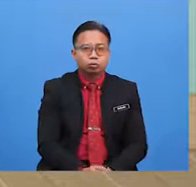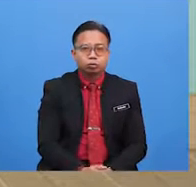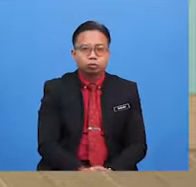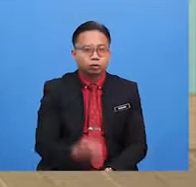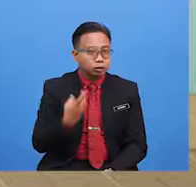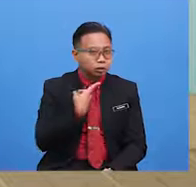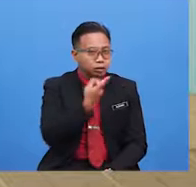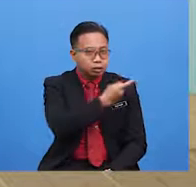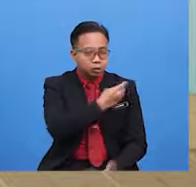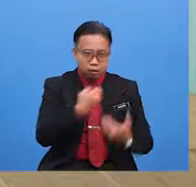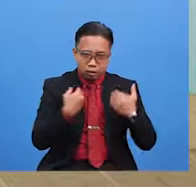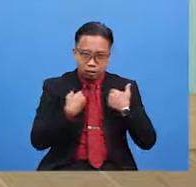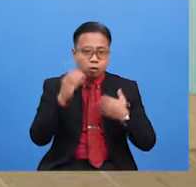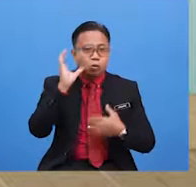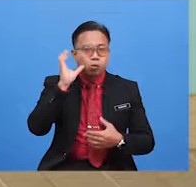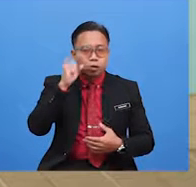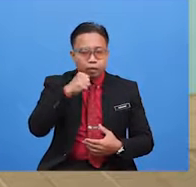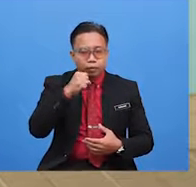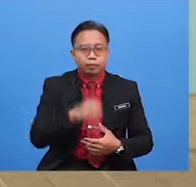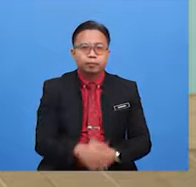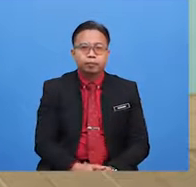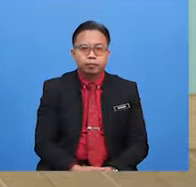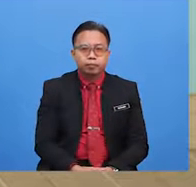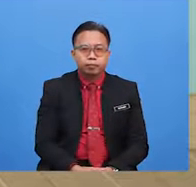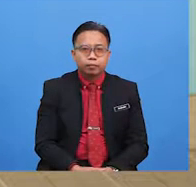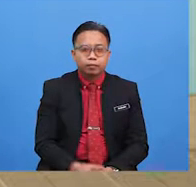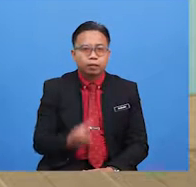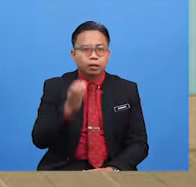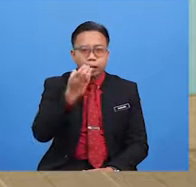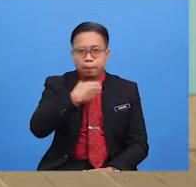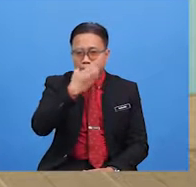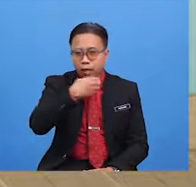kita ada oren, kita ada apple,